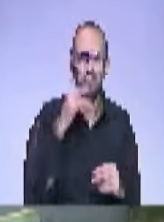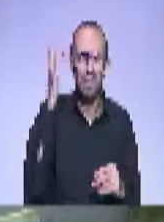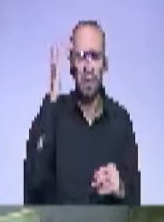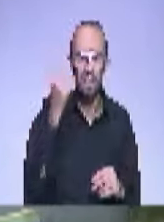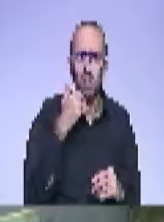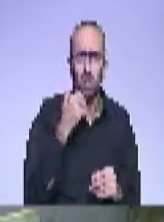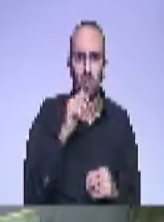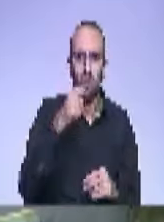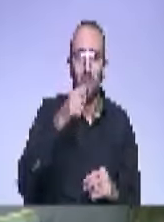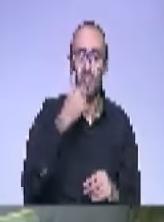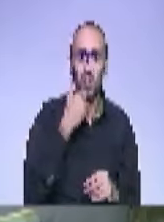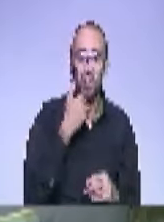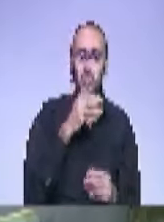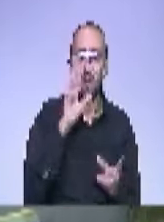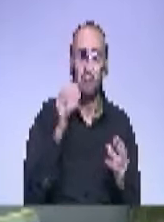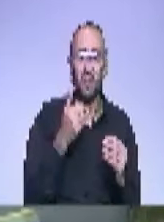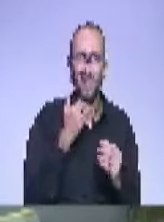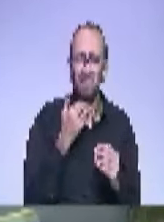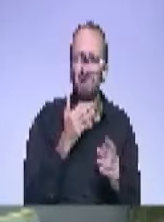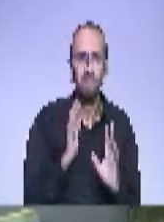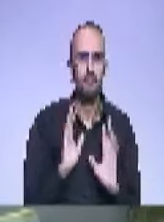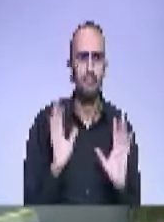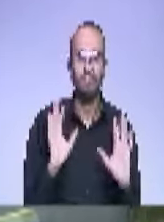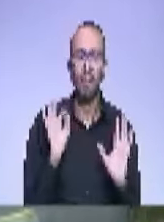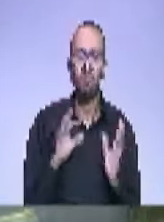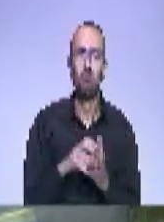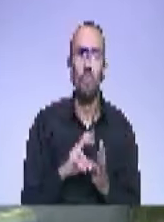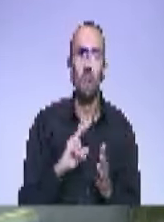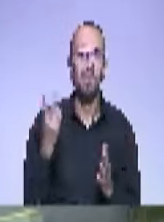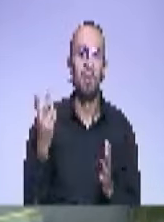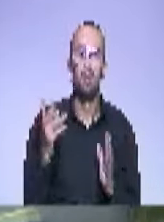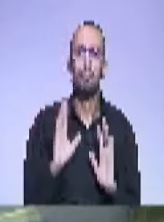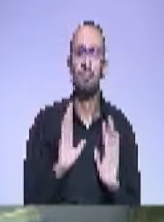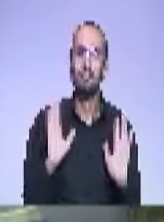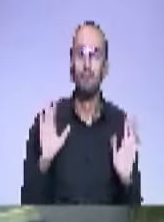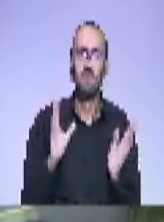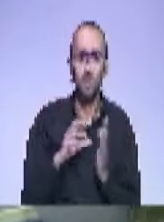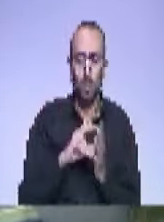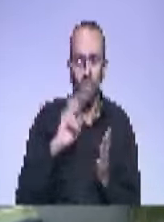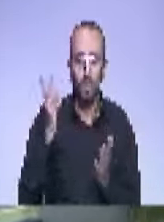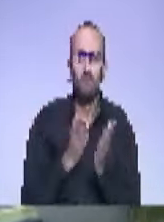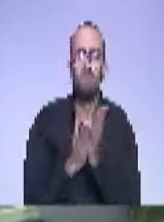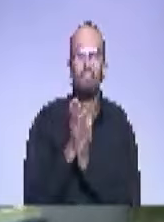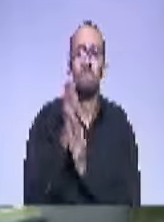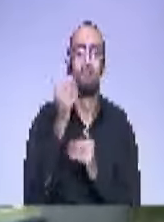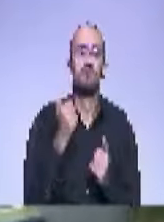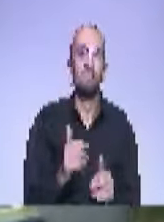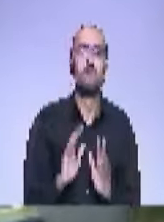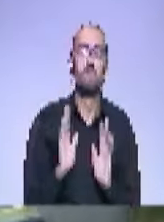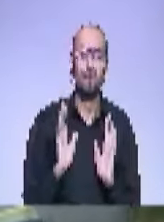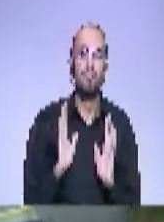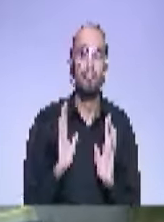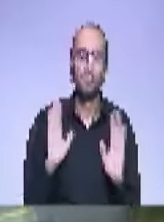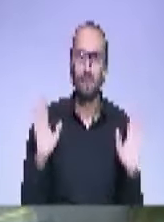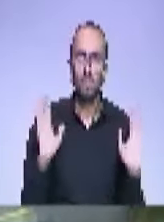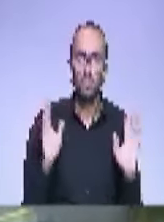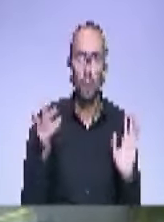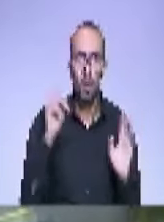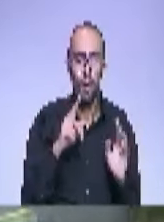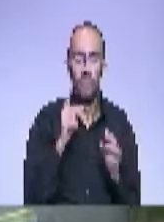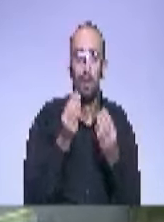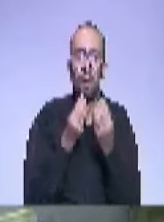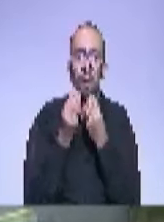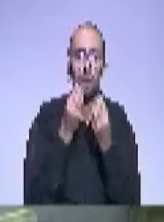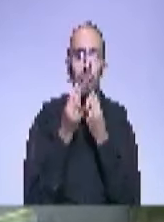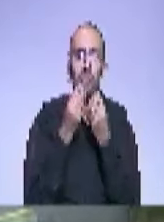في شقتها والمفتاح مش معاها او معاهم. الحياه لن تستقيم الا في حياه مستقله، وخاصه انها هي ما بتتكلمش